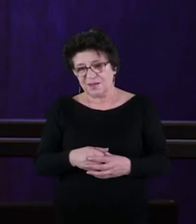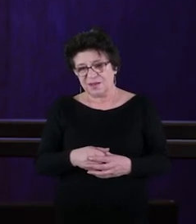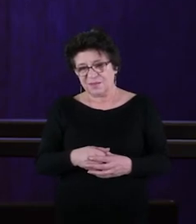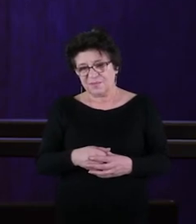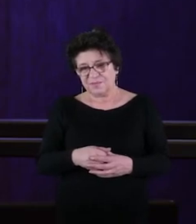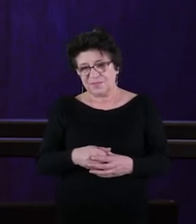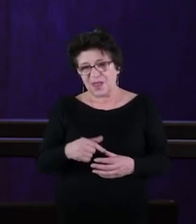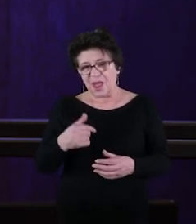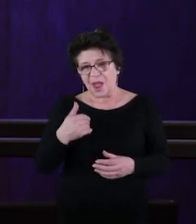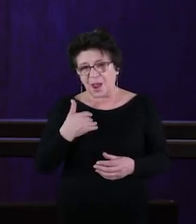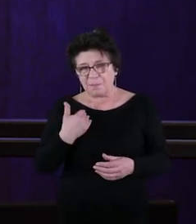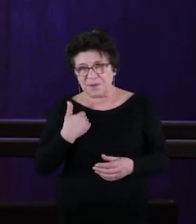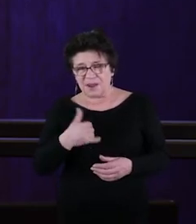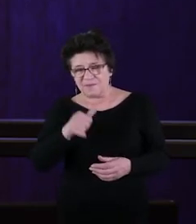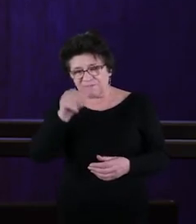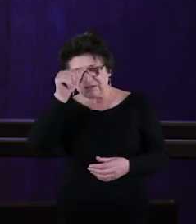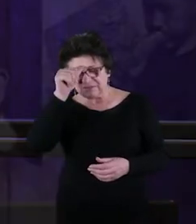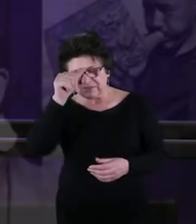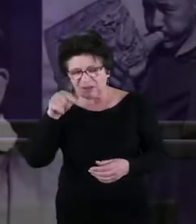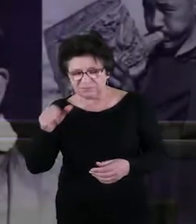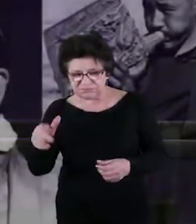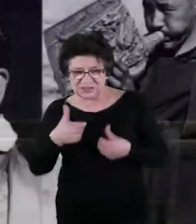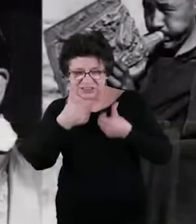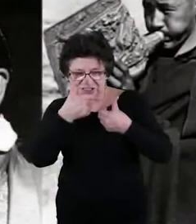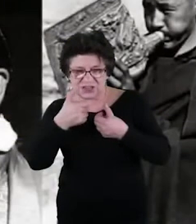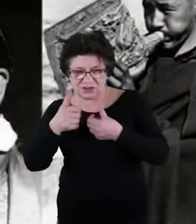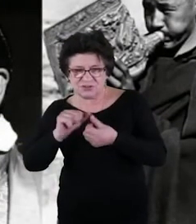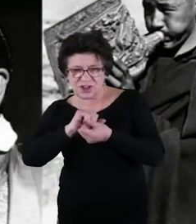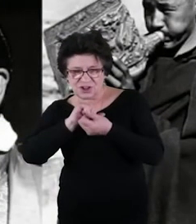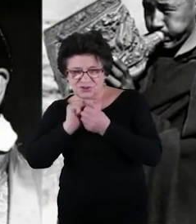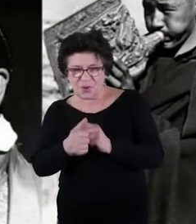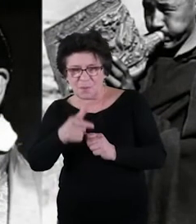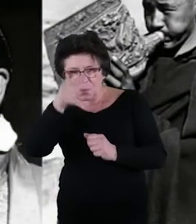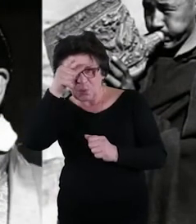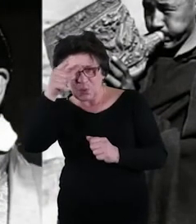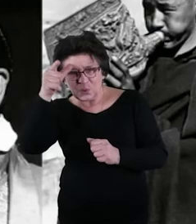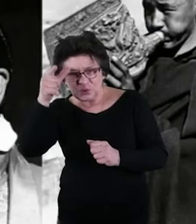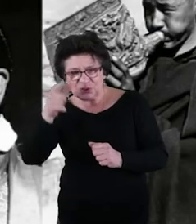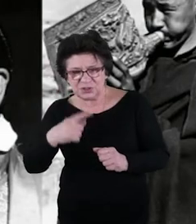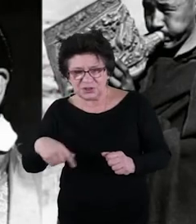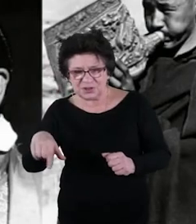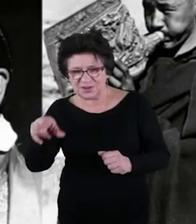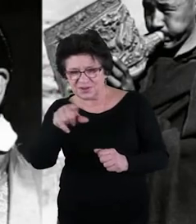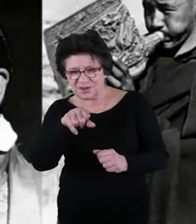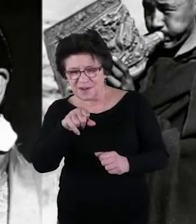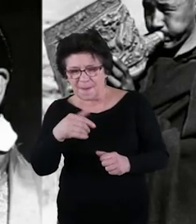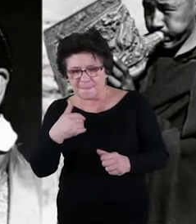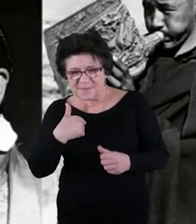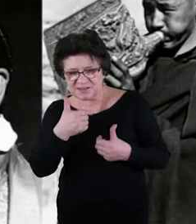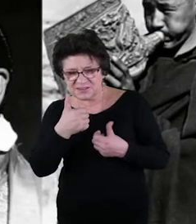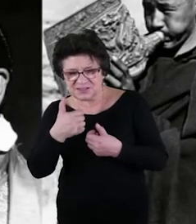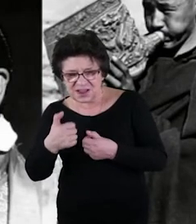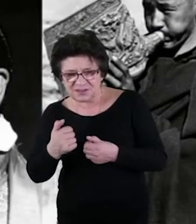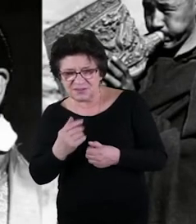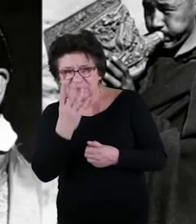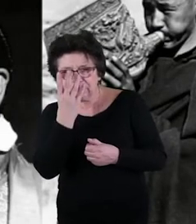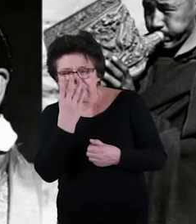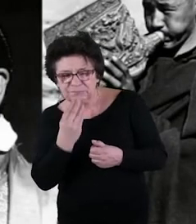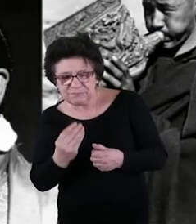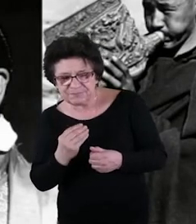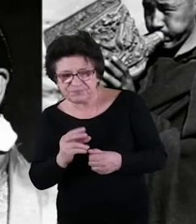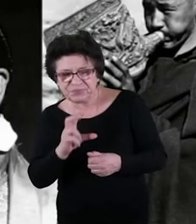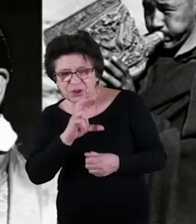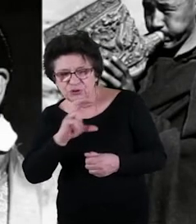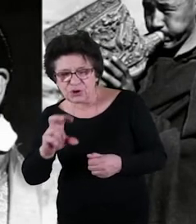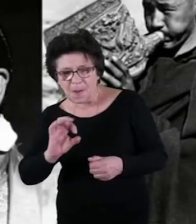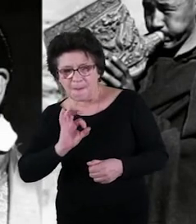w tym Tybecie robiono zdjęcia i fajnie bo zostały zdjęcia tych ludzi ale ta No była taką